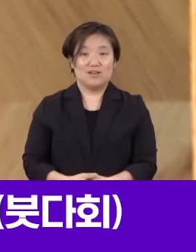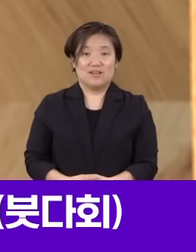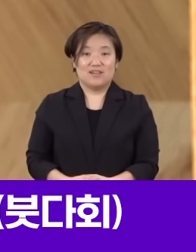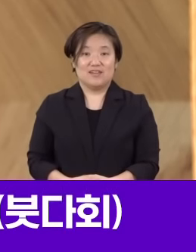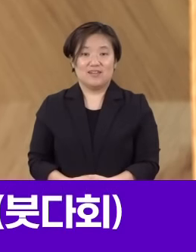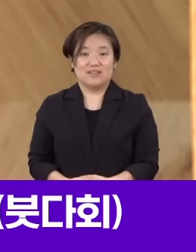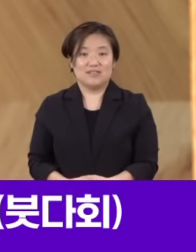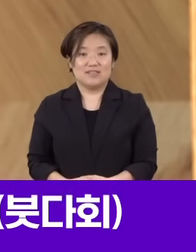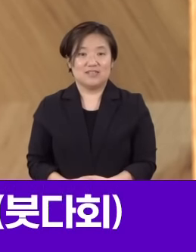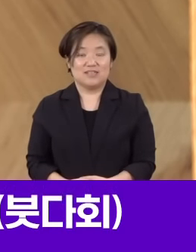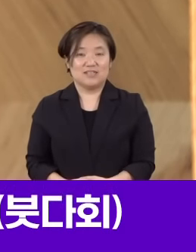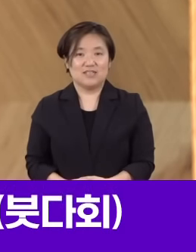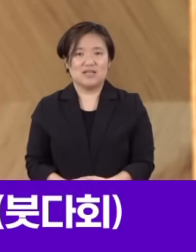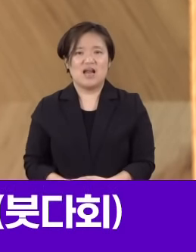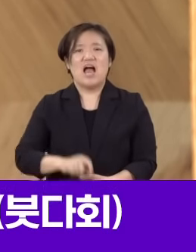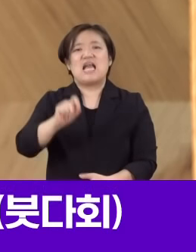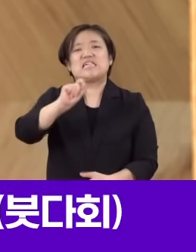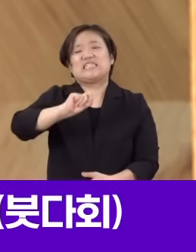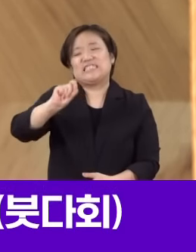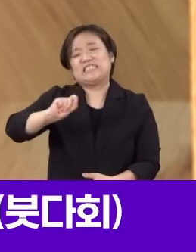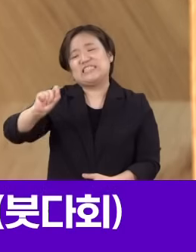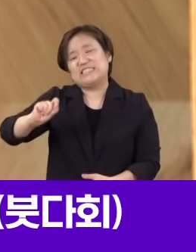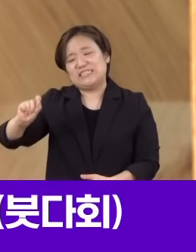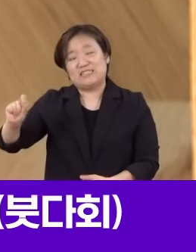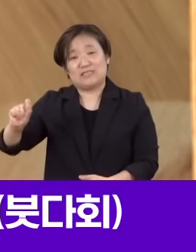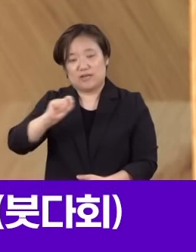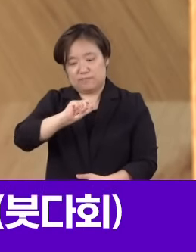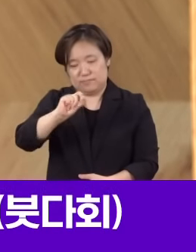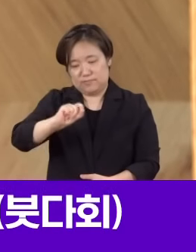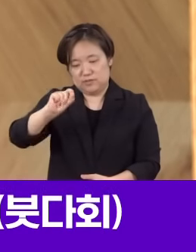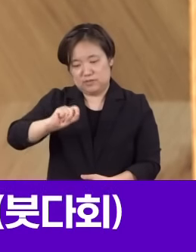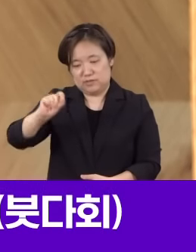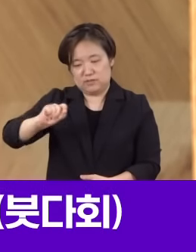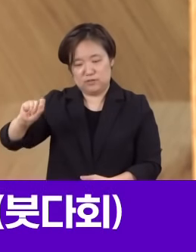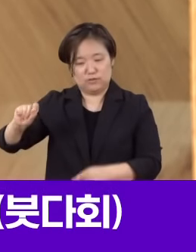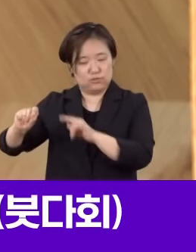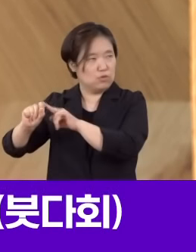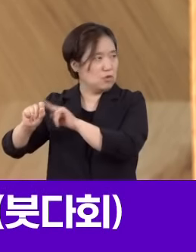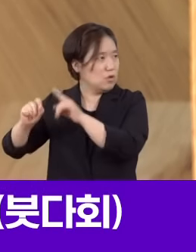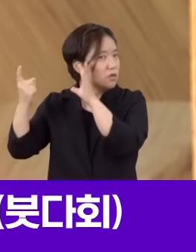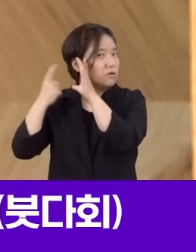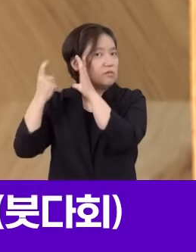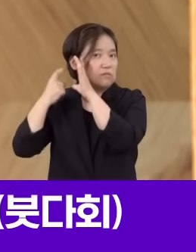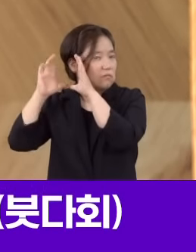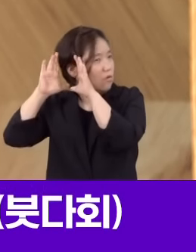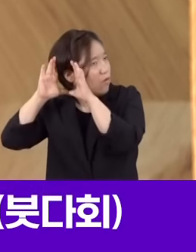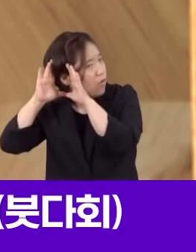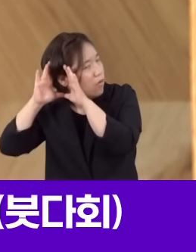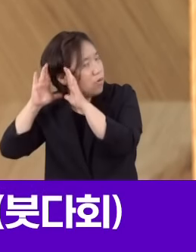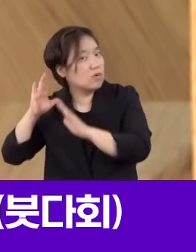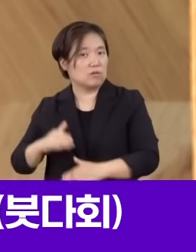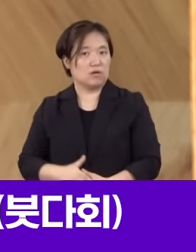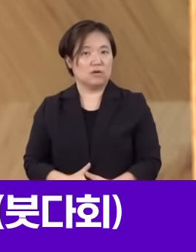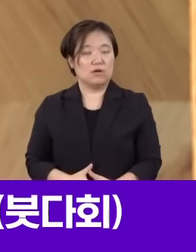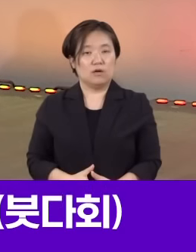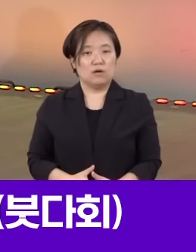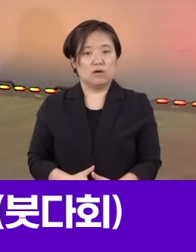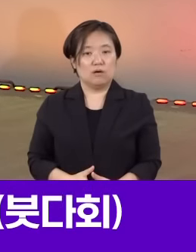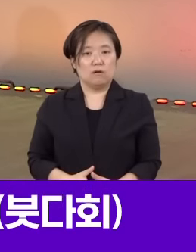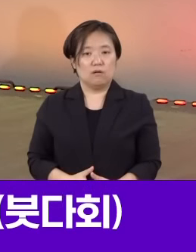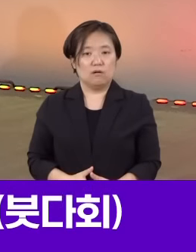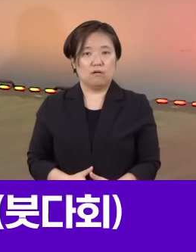쓱 글씨 쓰는 소리가 들렸습니다 쓱쓱 글씨 쓰는 소리가 들렸습니다 꿈이 아닌